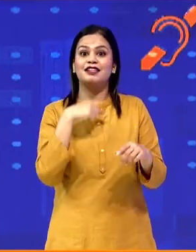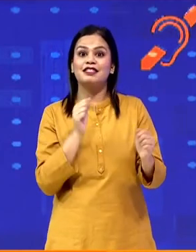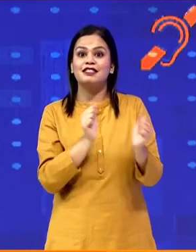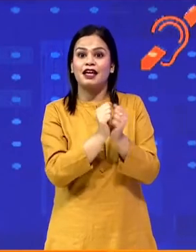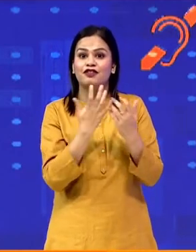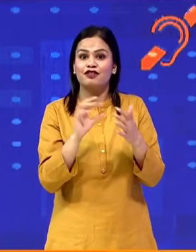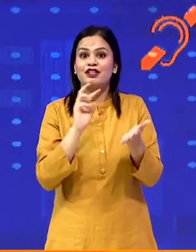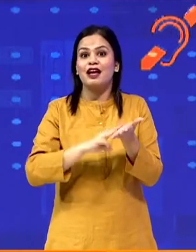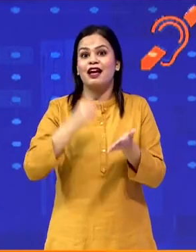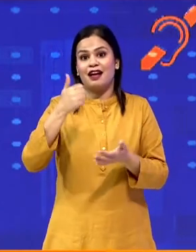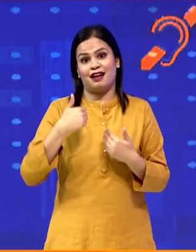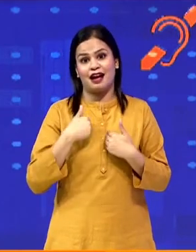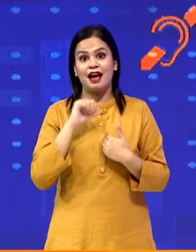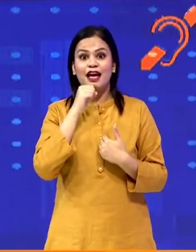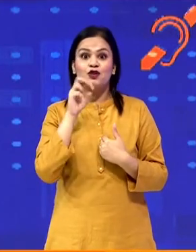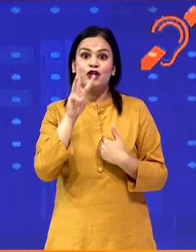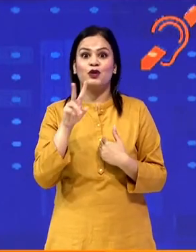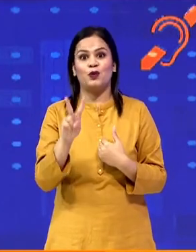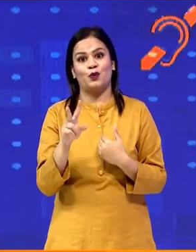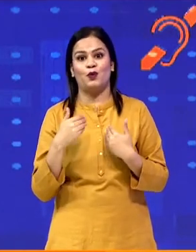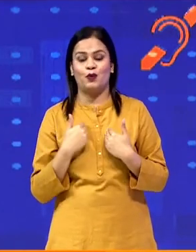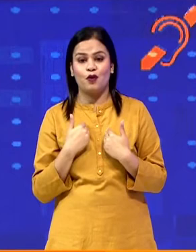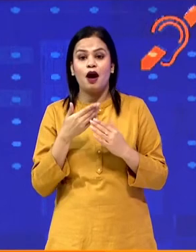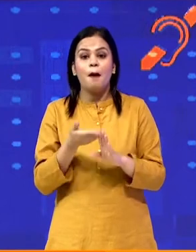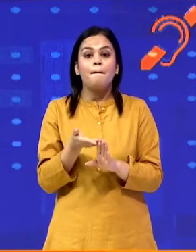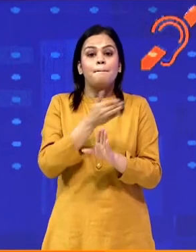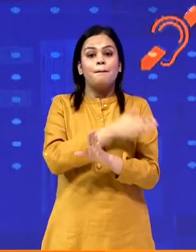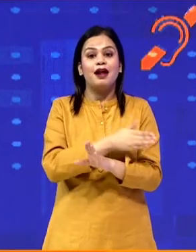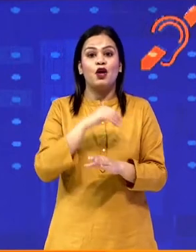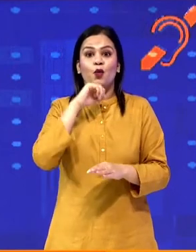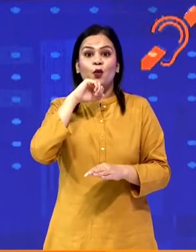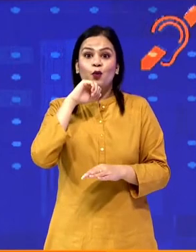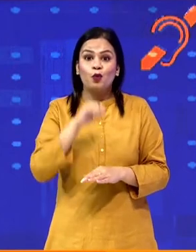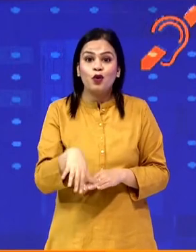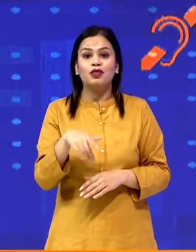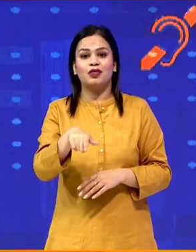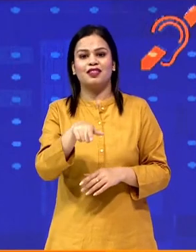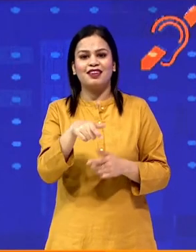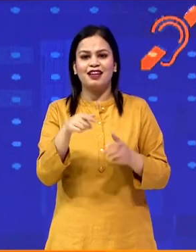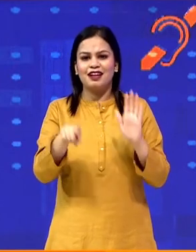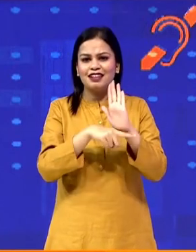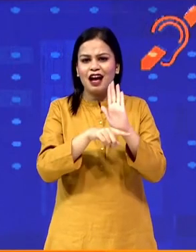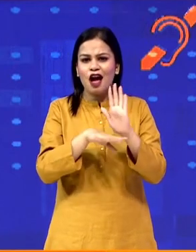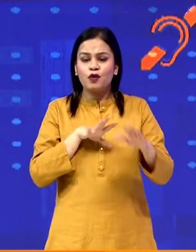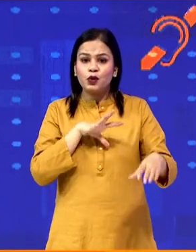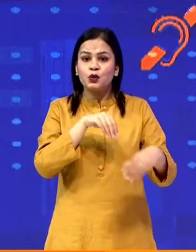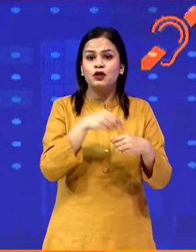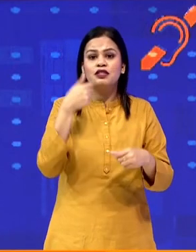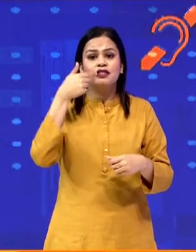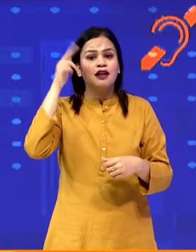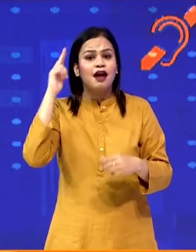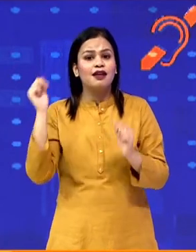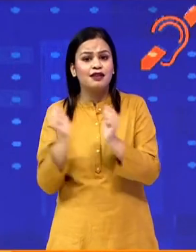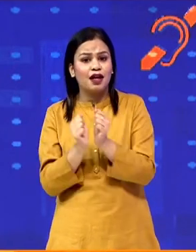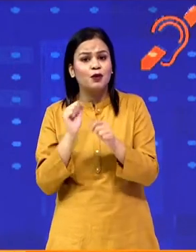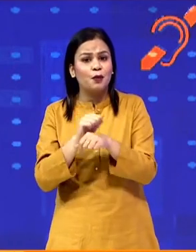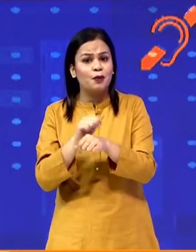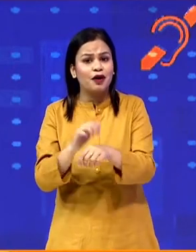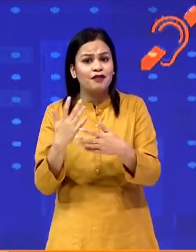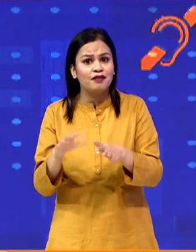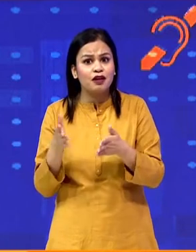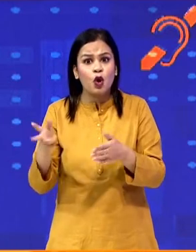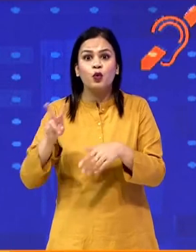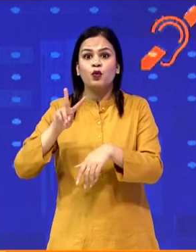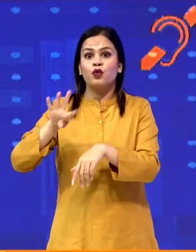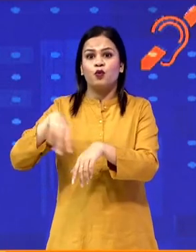मंत्री बना उससे पहले युद्ध कांग्रेस में 28 29 साल की उम्र में मैंने इंदिरा गांधी के साथ कम किया वो 24